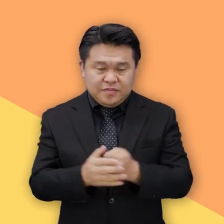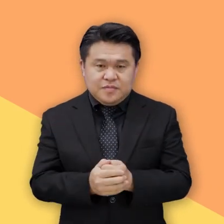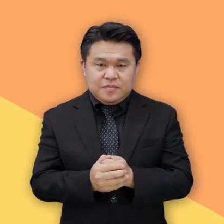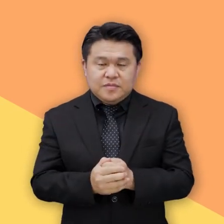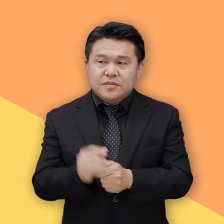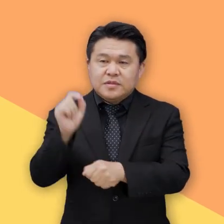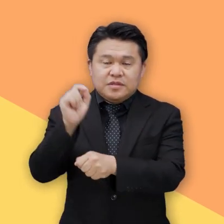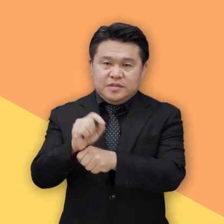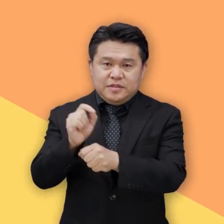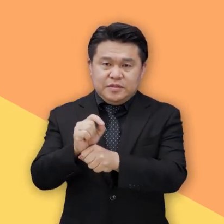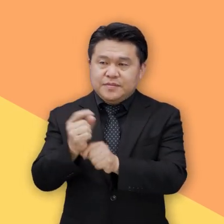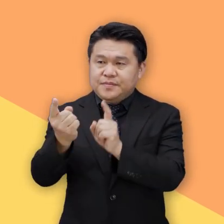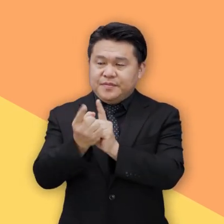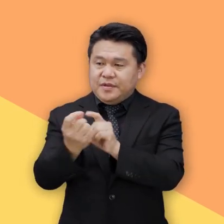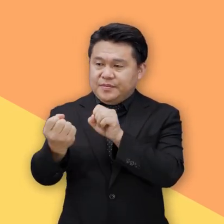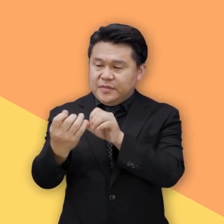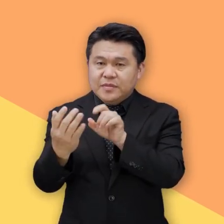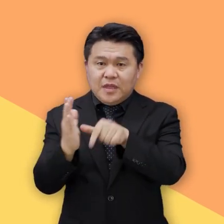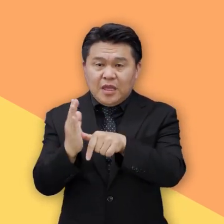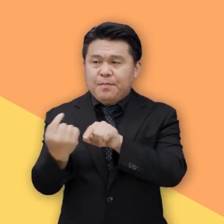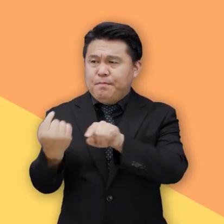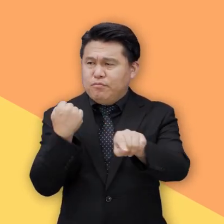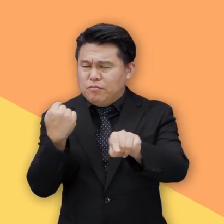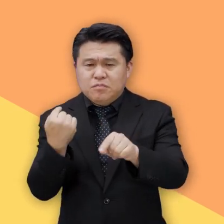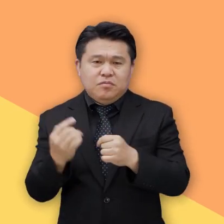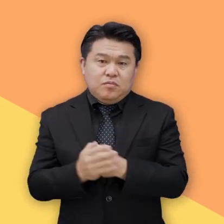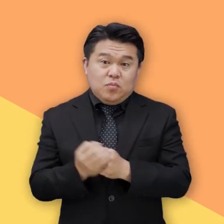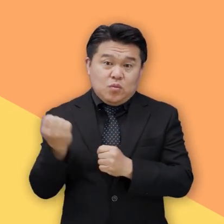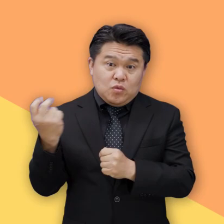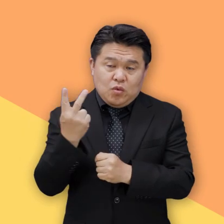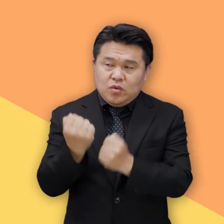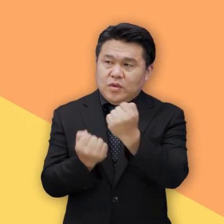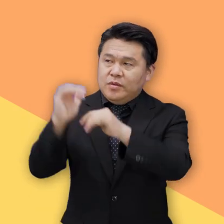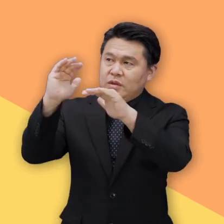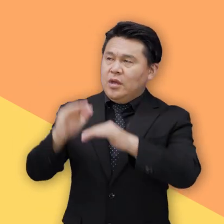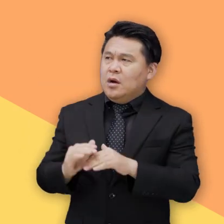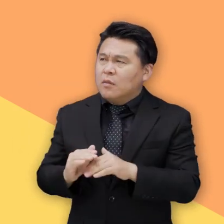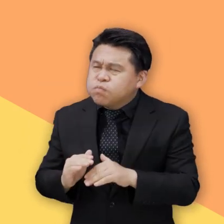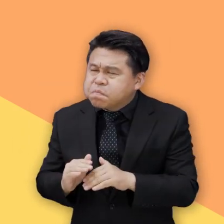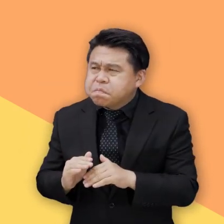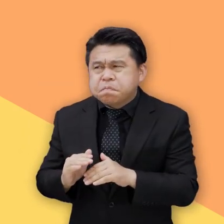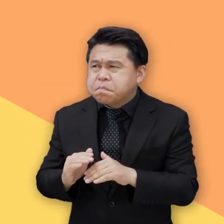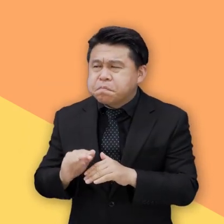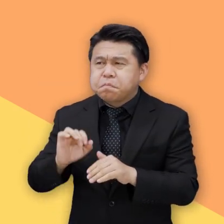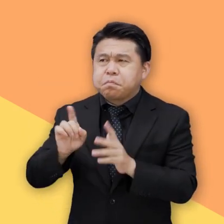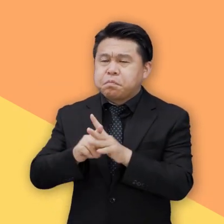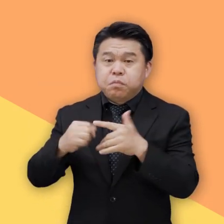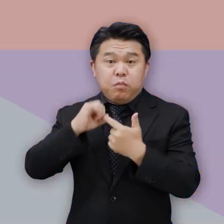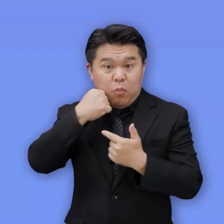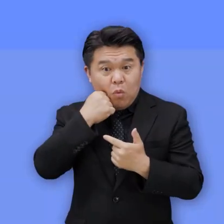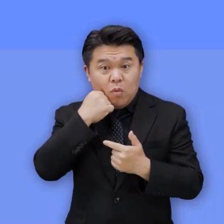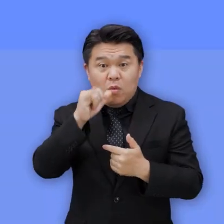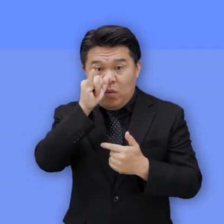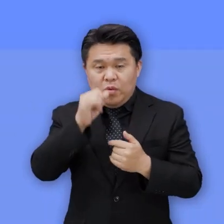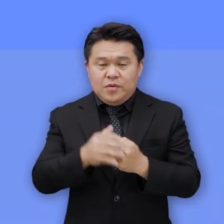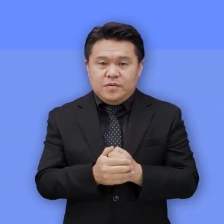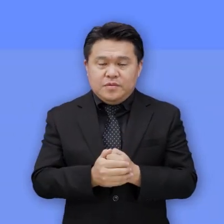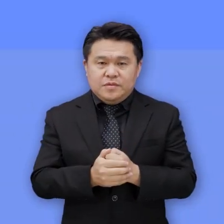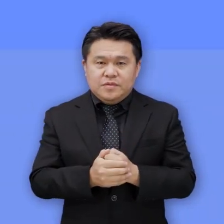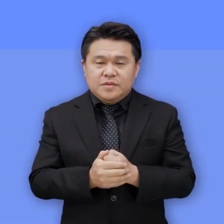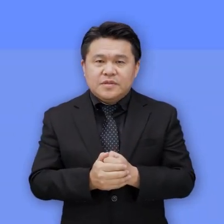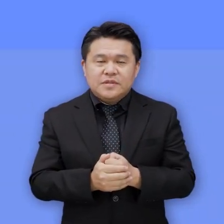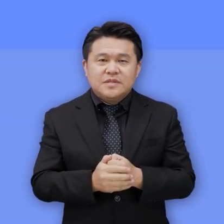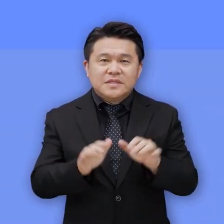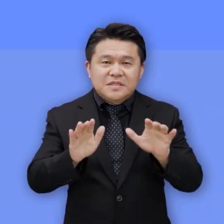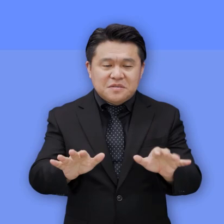금융기관 직원과의 커뮤니케이션이 원활하지 않을 수도 있고 설명하는 내용을 이해하기 어려울 수도 있습니다.